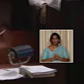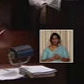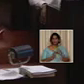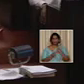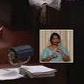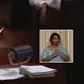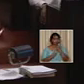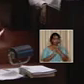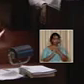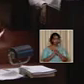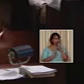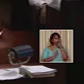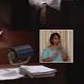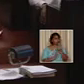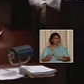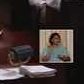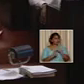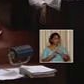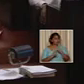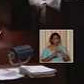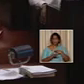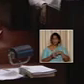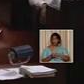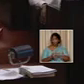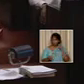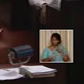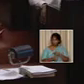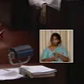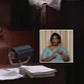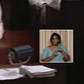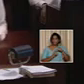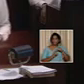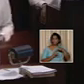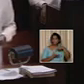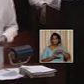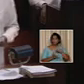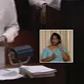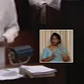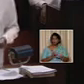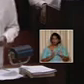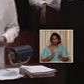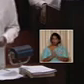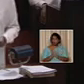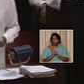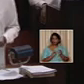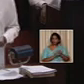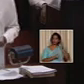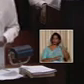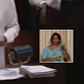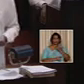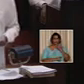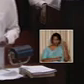චක්‍රලේඛයක් නිකුත් කරන ඔබතුමාගේ අමාත්‍යංශයේ ලේකම්වරයා ප්‍රාදේශීය සම්බන්ධීකරණ කමිටුවල සභාපතිවරයාට පුළුවන්